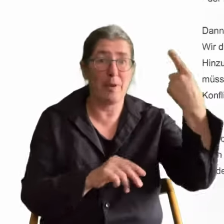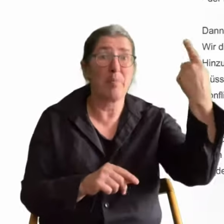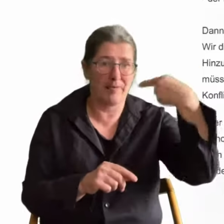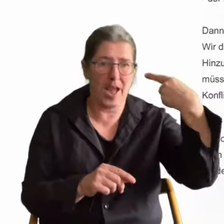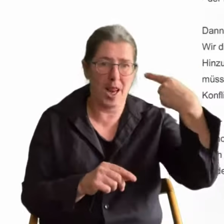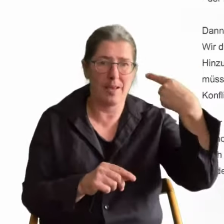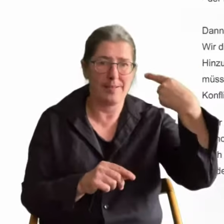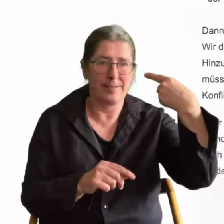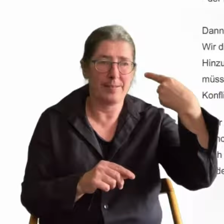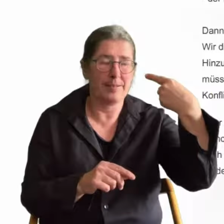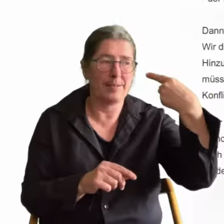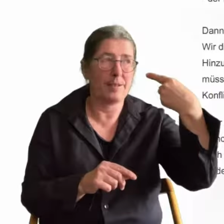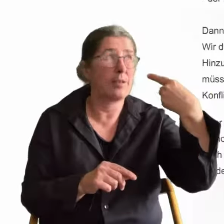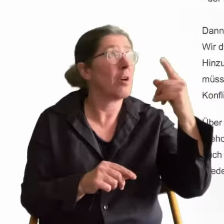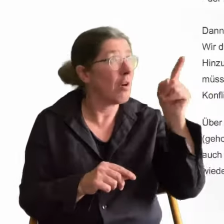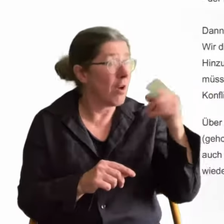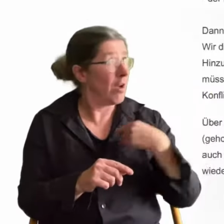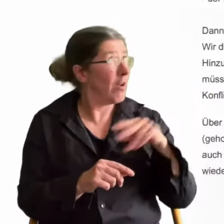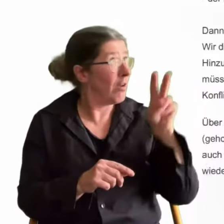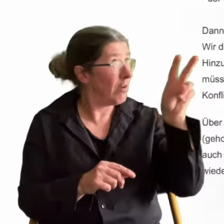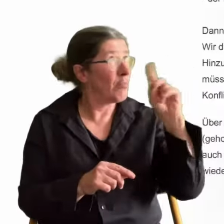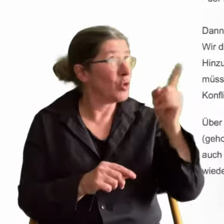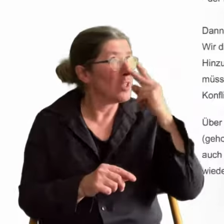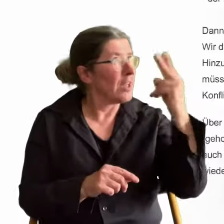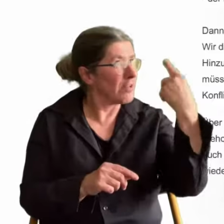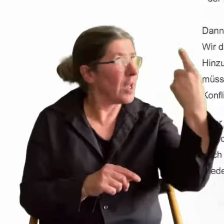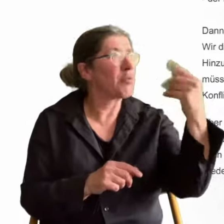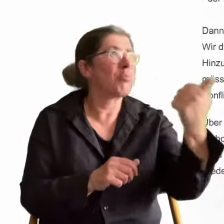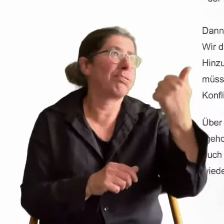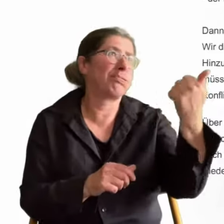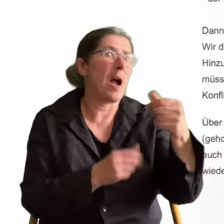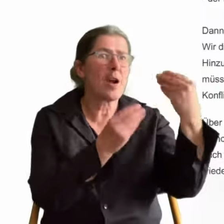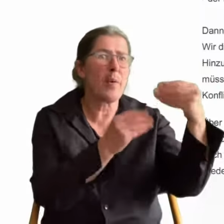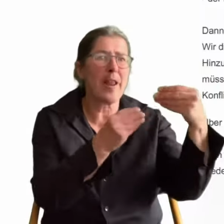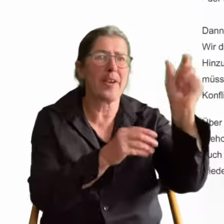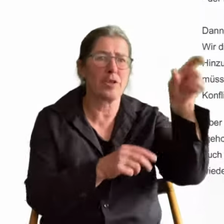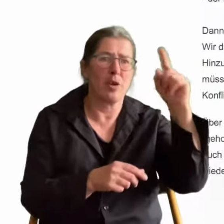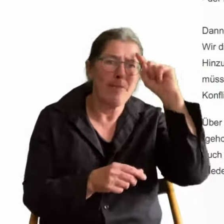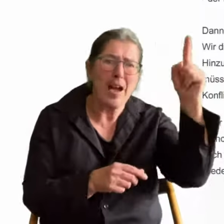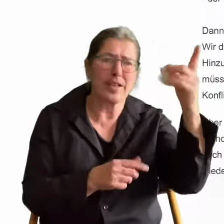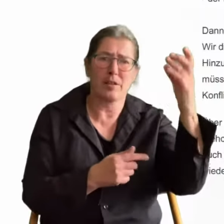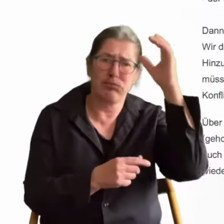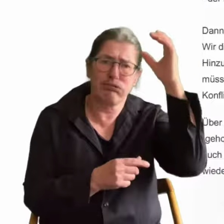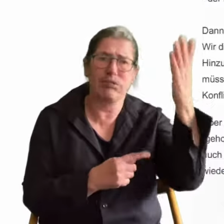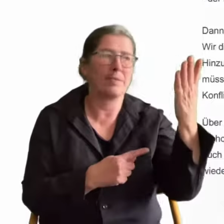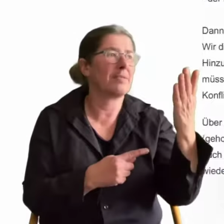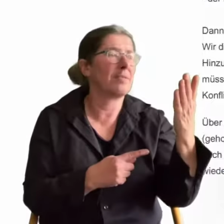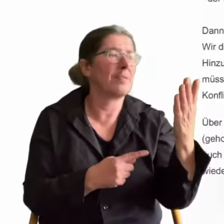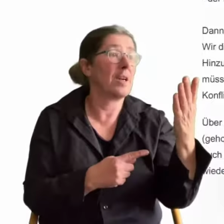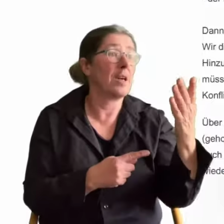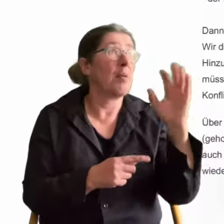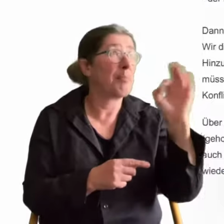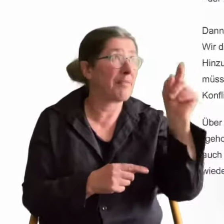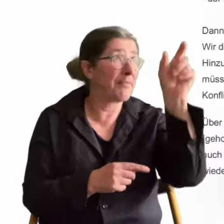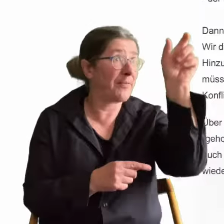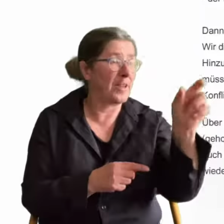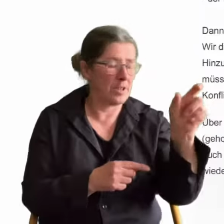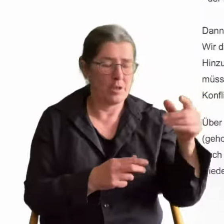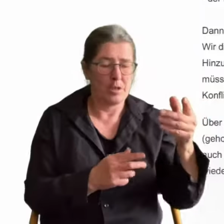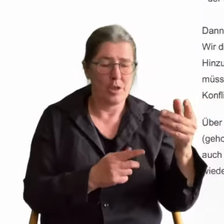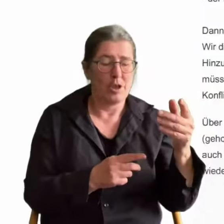sogenannte chef muss als qualifiziert angesehen werden das heißt wenn ich ein befehl kriege von